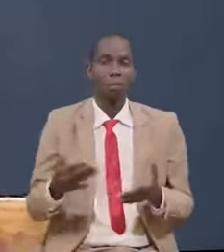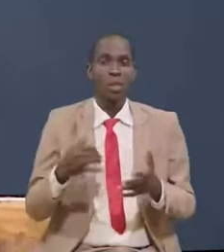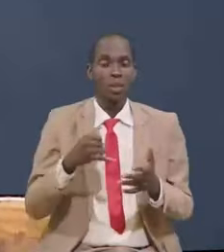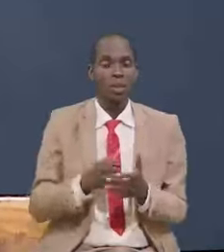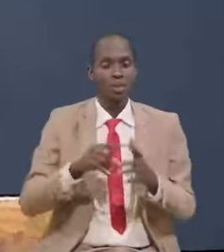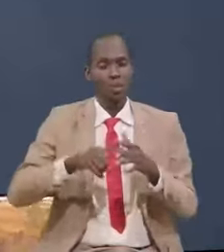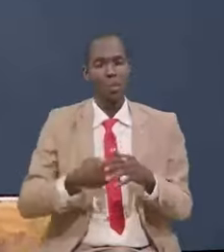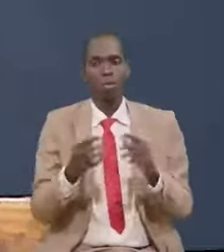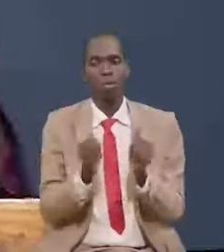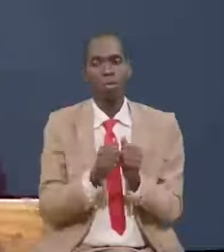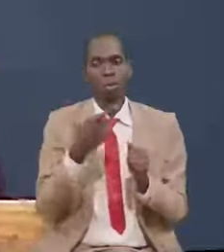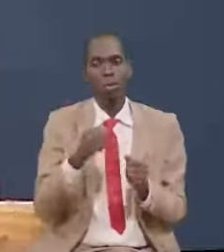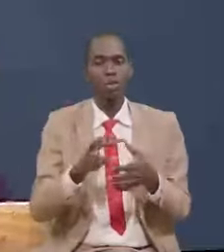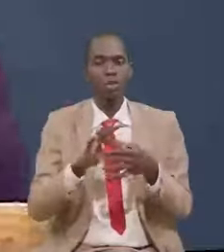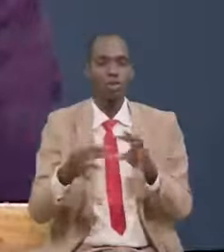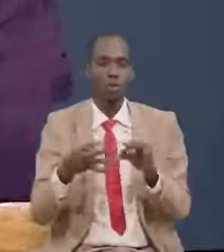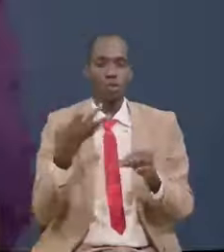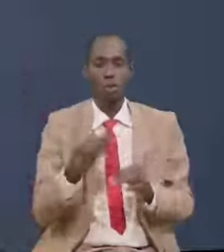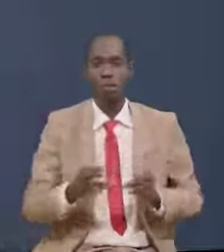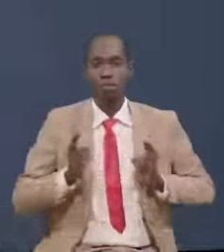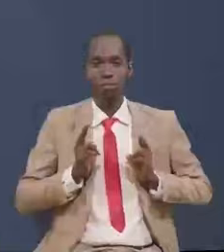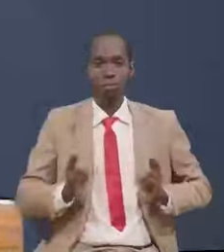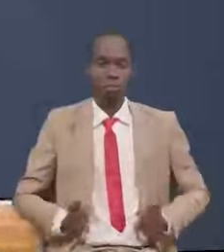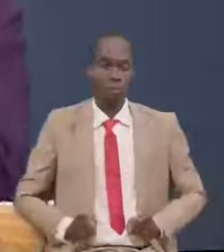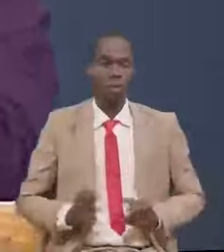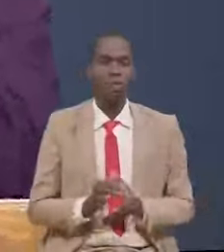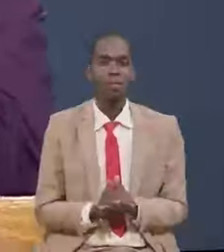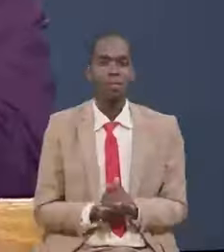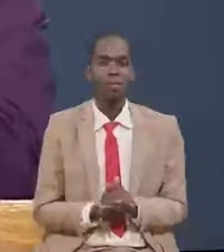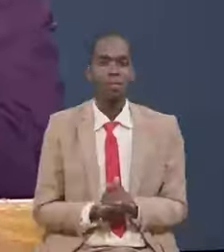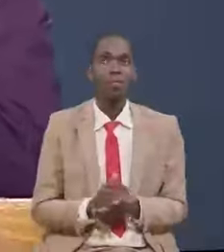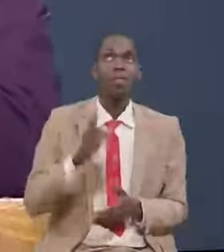En réalité, cela a commencé avec l'histoire de l'homme.